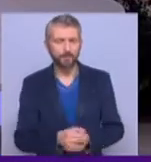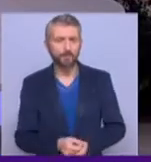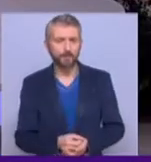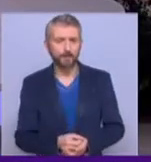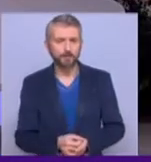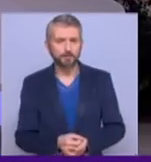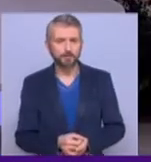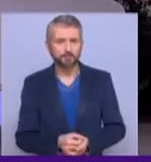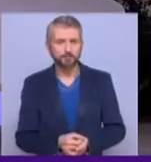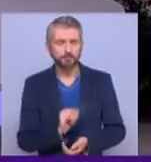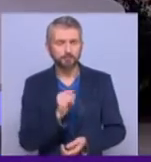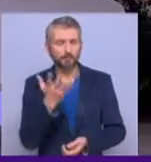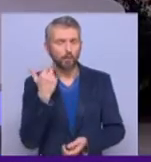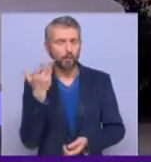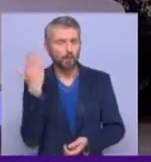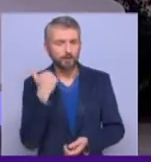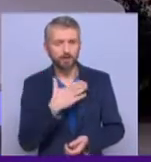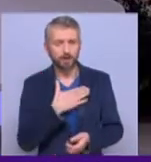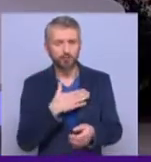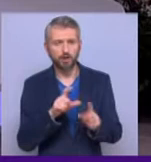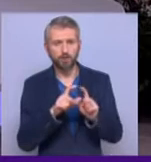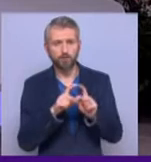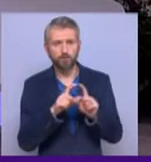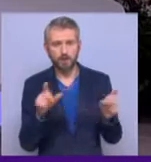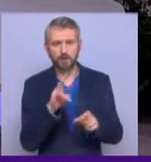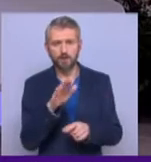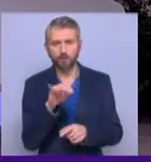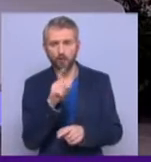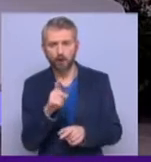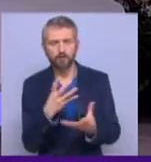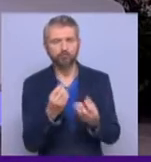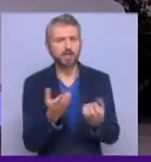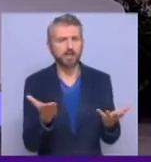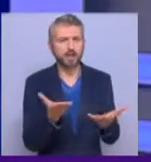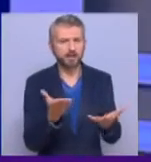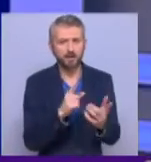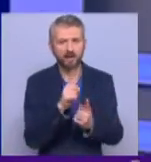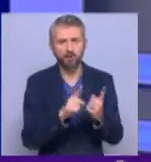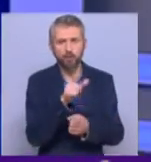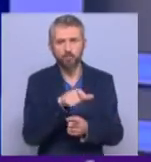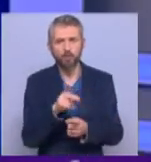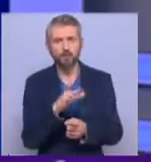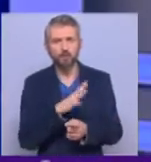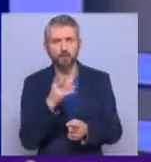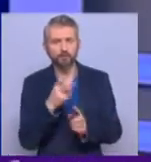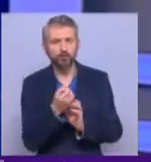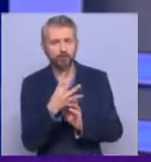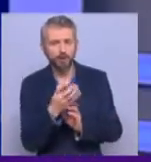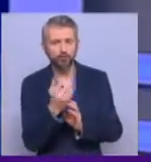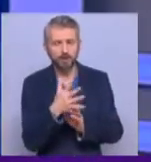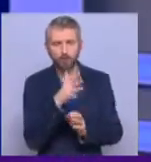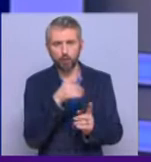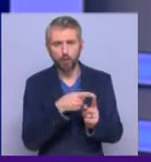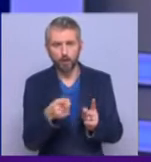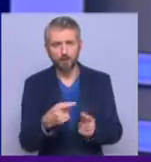бюджету. І колись наша компанія «Нафтогаз» і, можливо, ще деякі реформатори, які були ще в 2014-2015